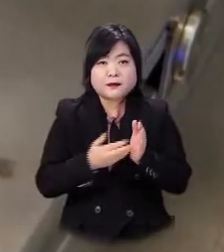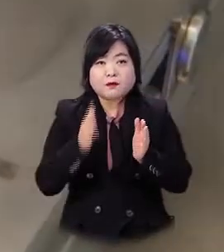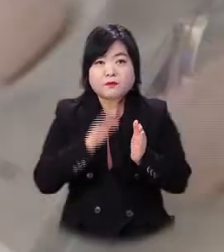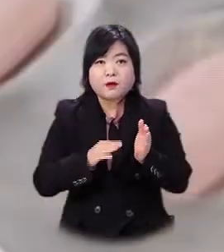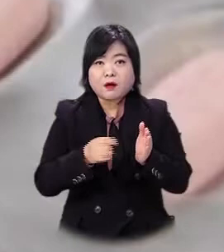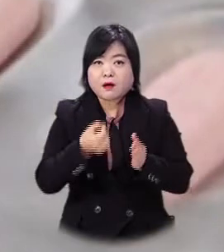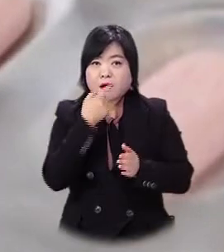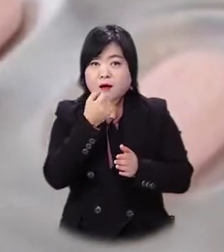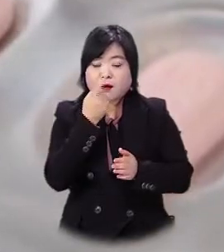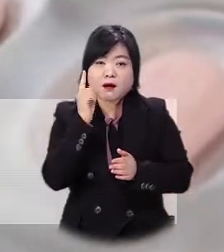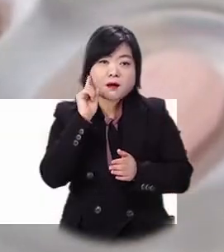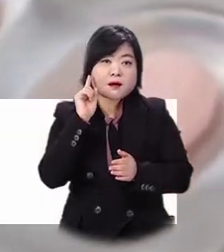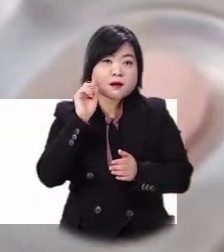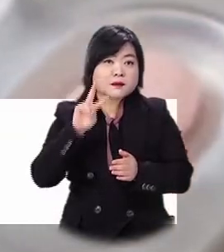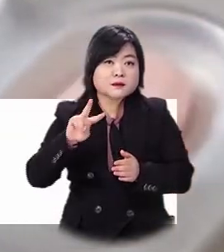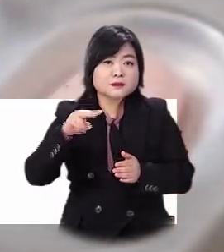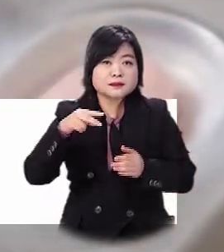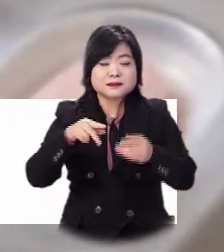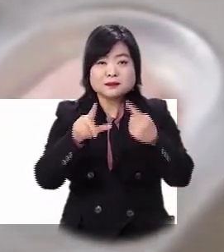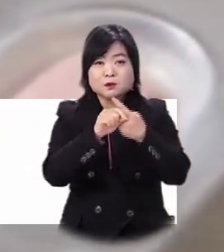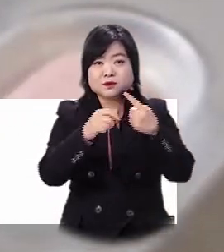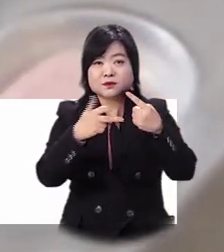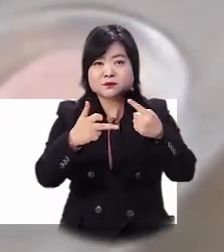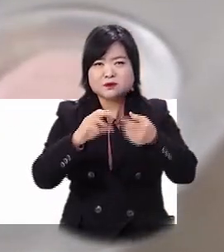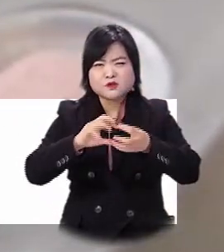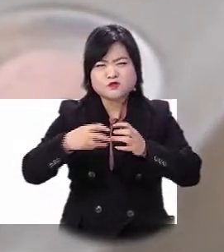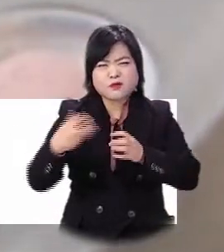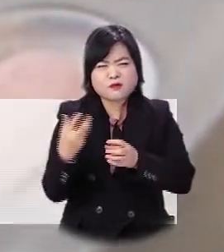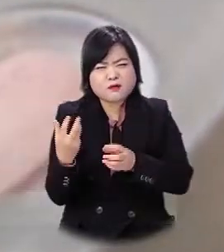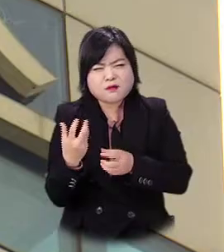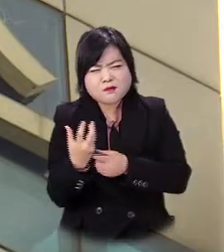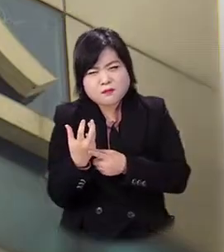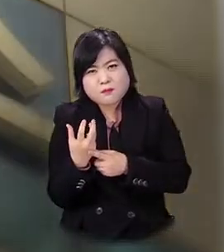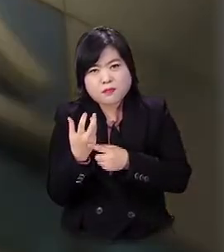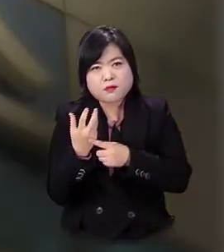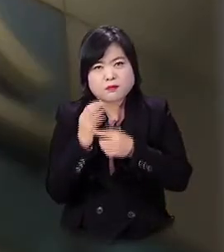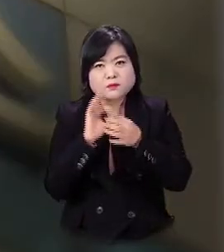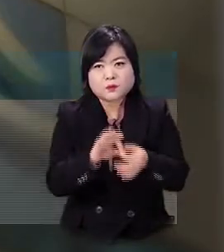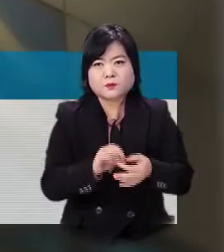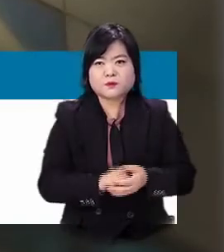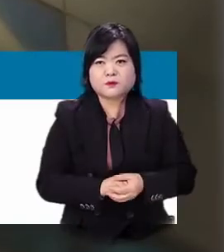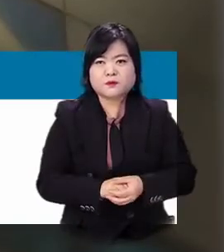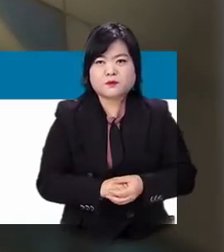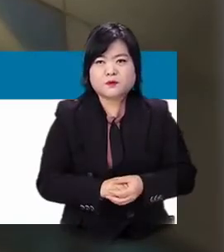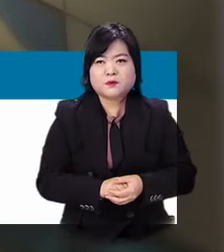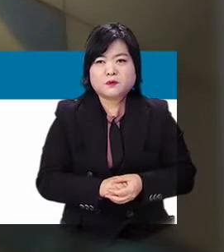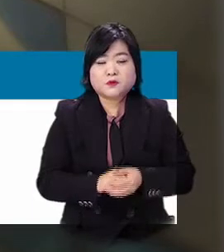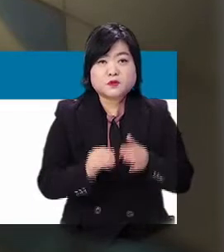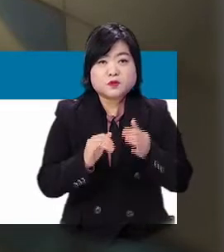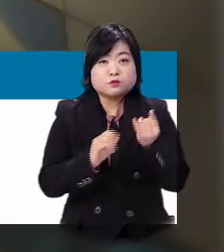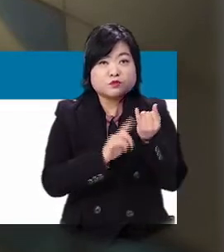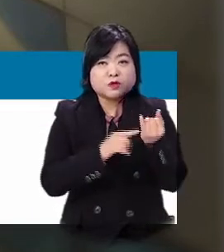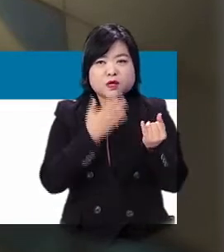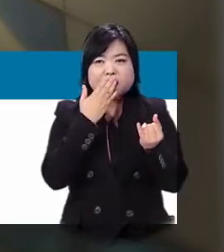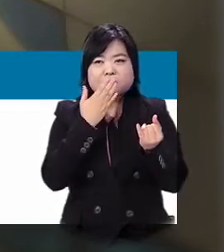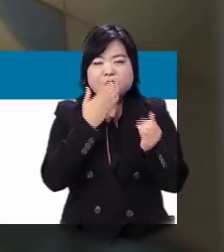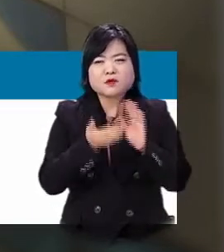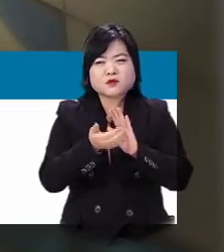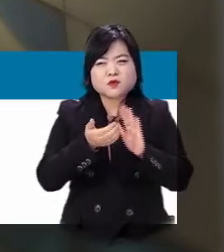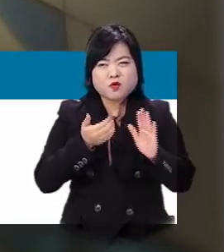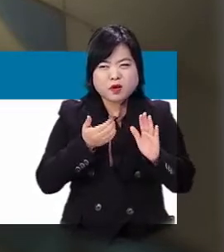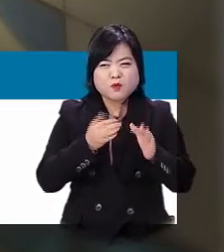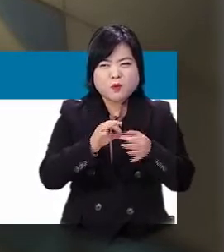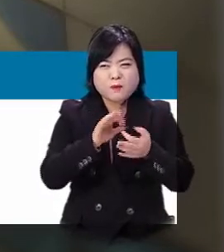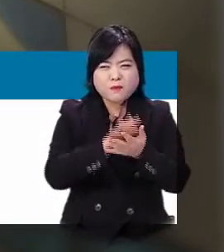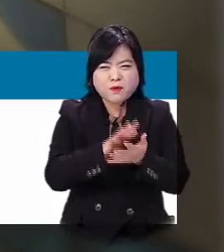투약 이틀째인 17일 극심한 근육통을 호소하기 시작했습니다. 이분이 그 약 드시기 전에도 발열